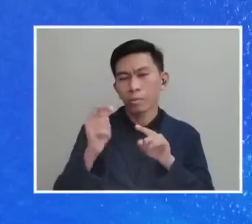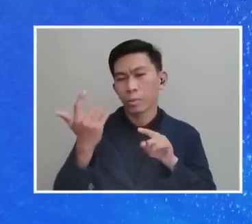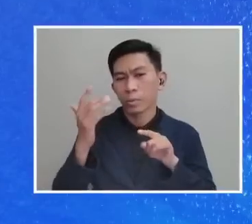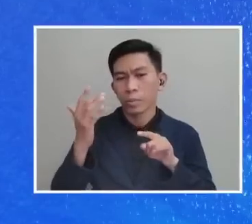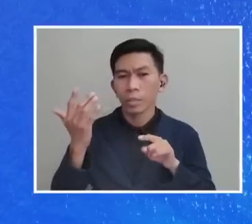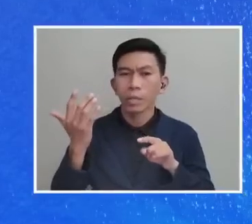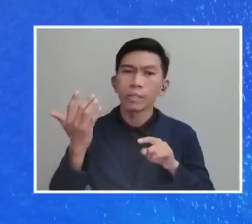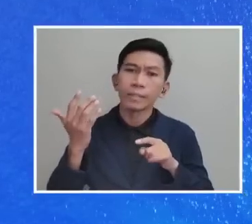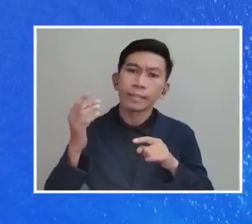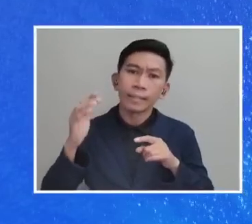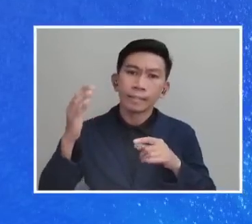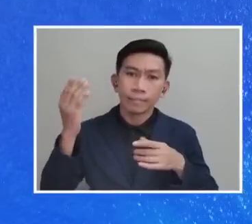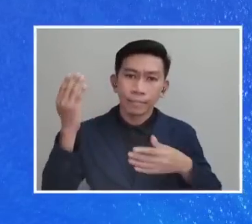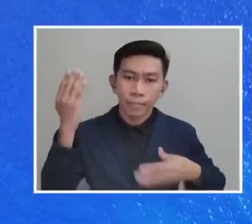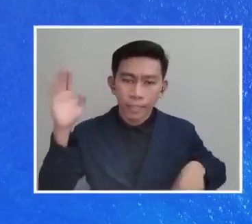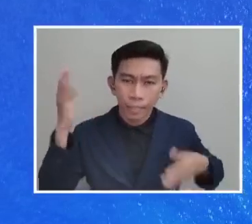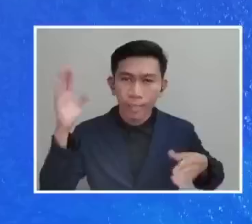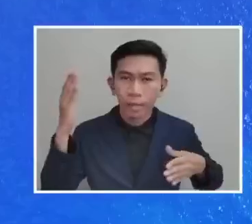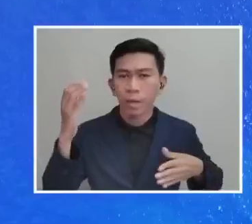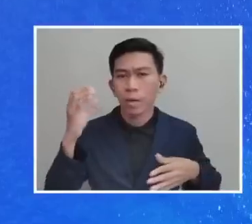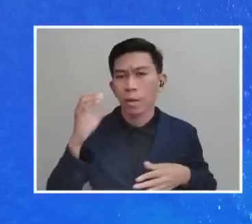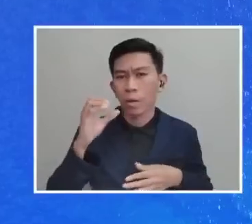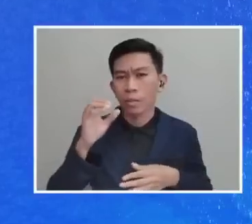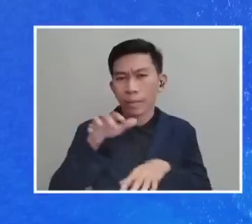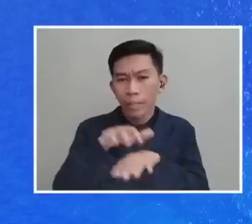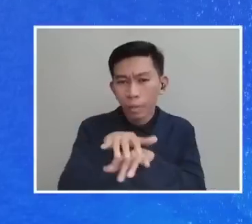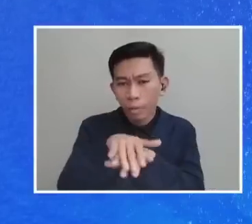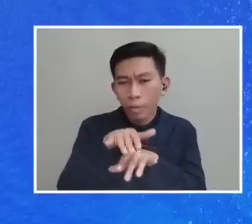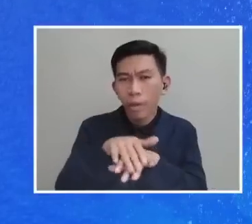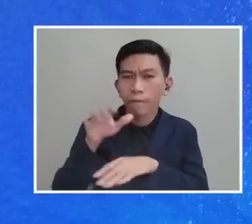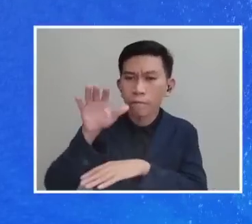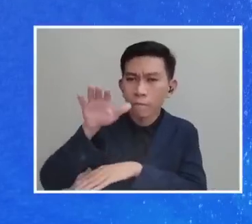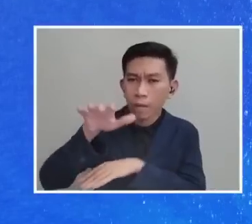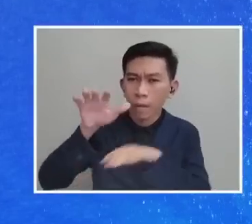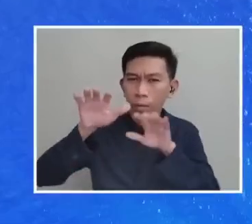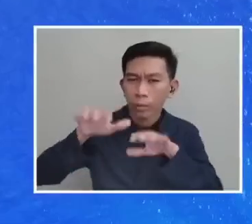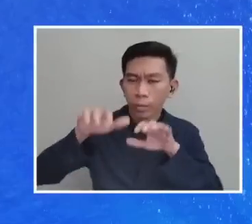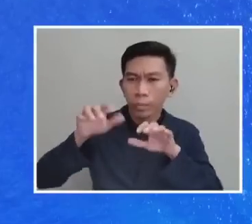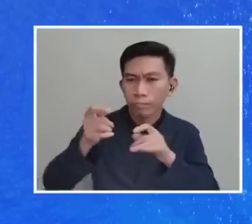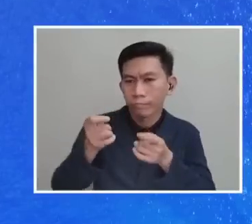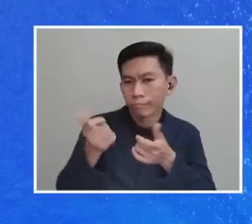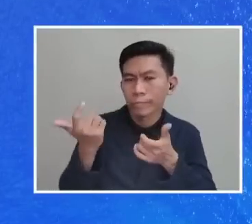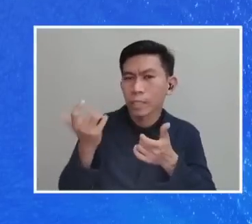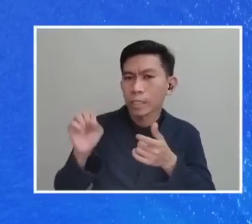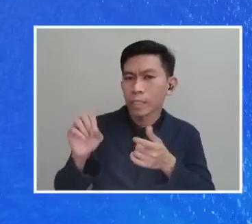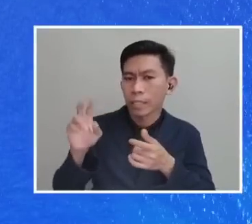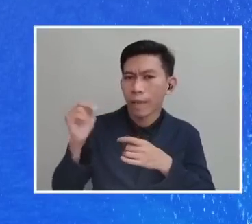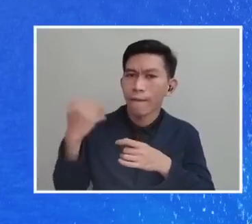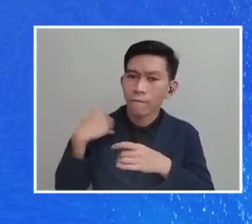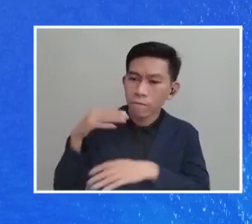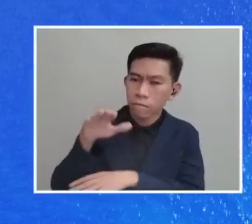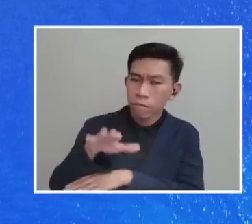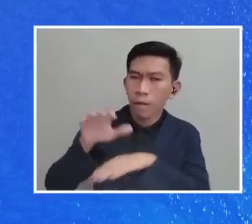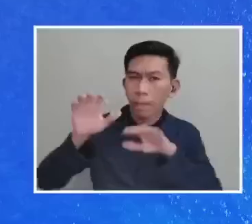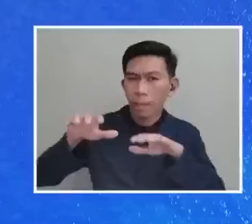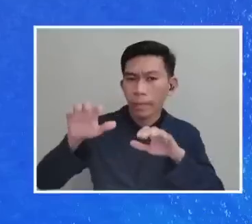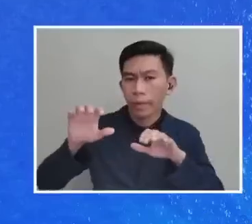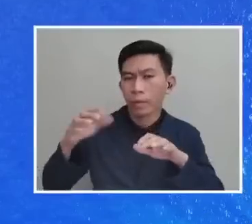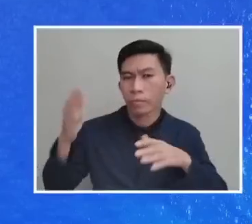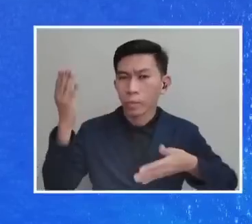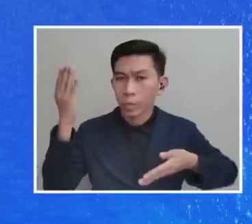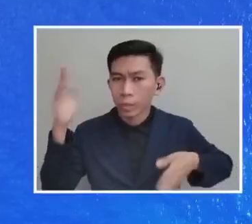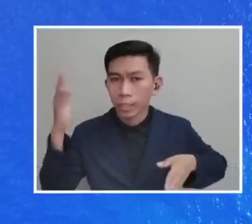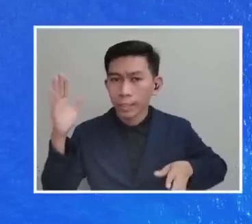Mindoro, may kaunting ulan. Gayon din pagsapit po ng Linggo, hapon pang mga pag-ulan muli sa may Western Cordillera, Ilocos Region,